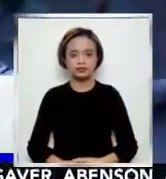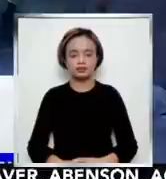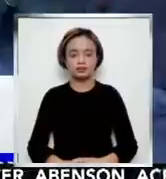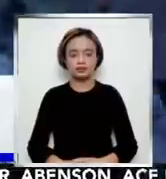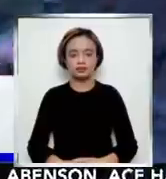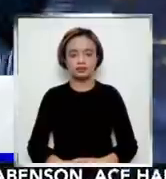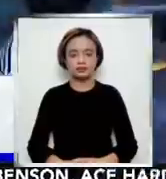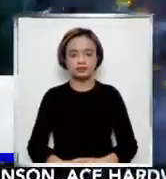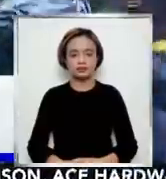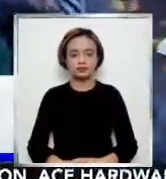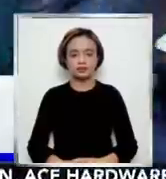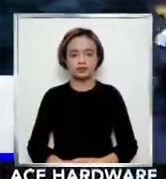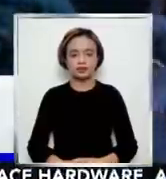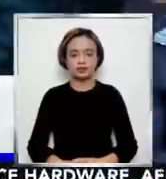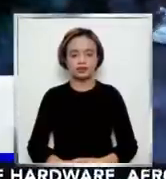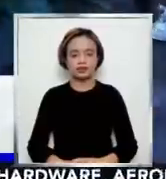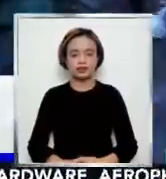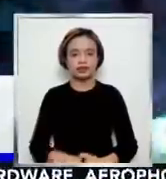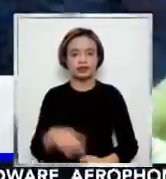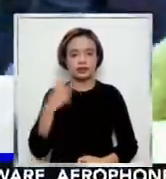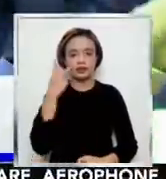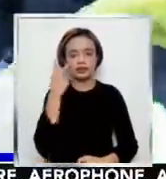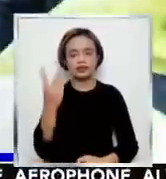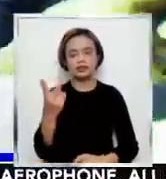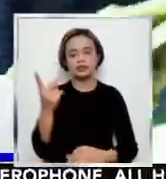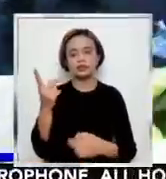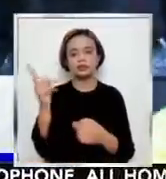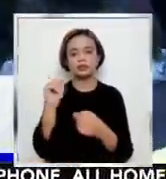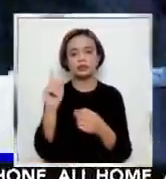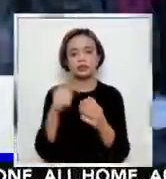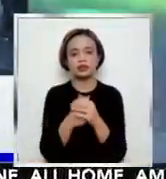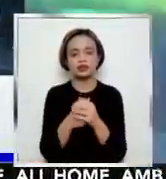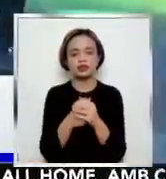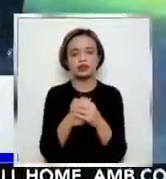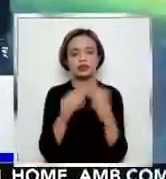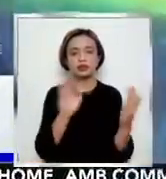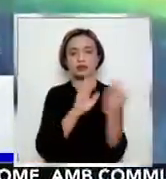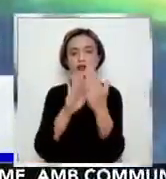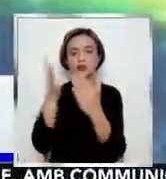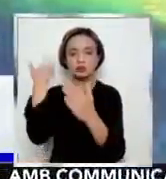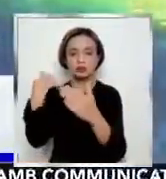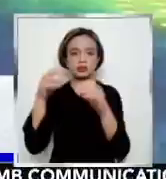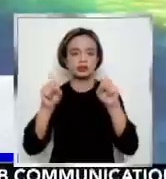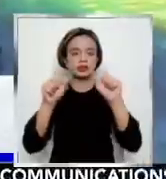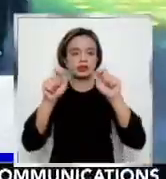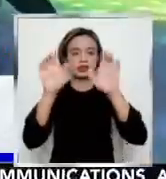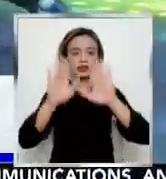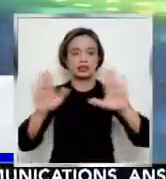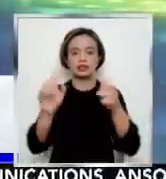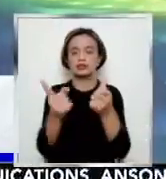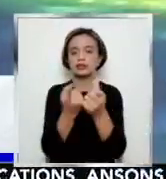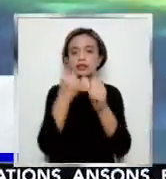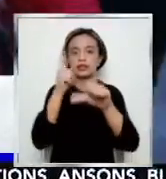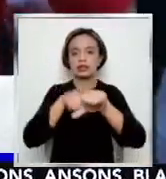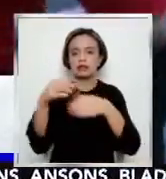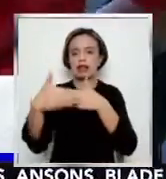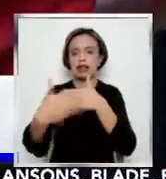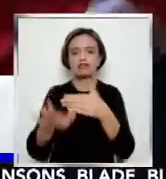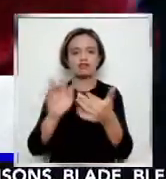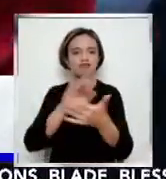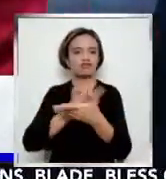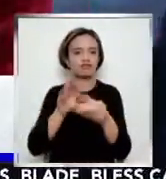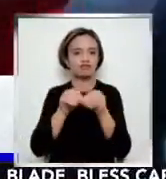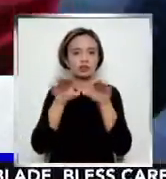Party mode ang Kapuso Brigade members sa kanilang grand eyeball nitong weekend. First time after the pandemic kasi na muli nilang